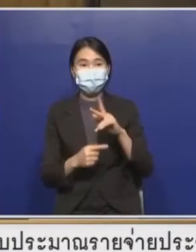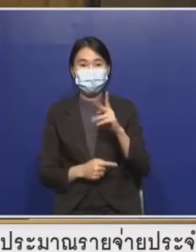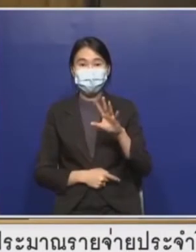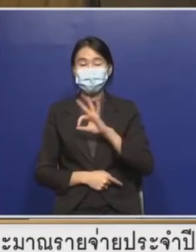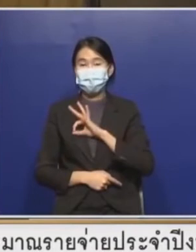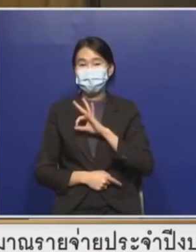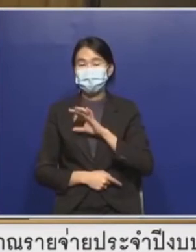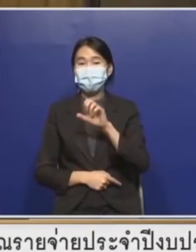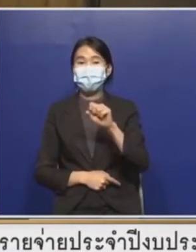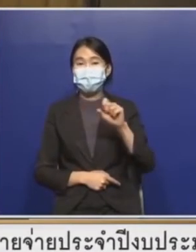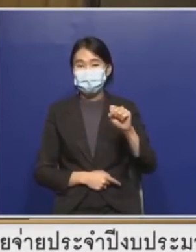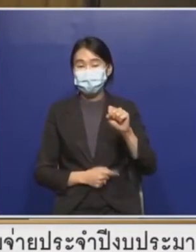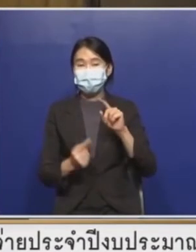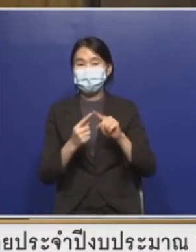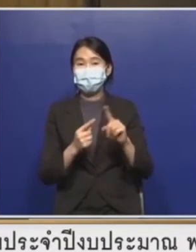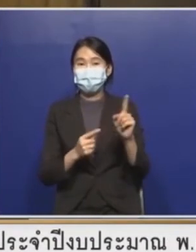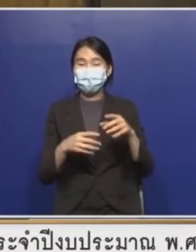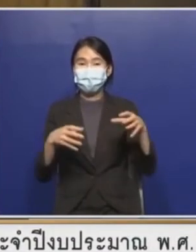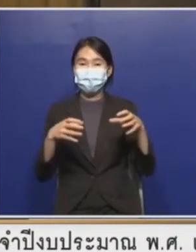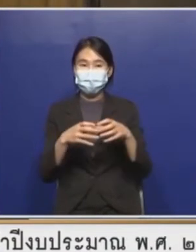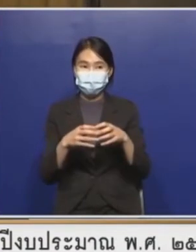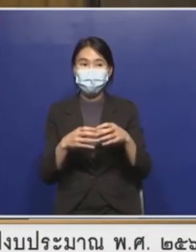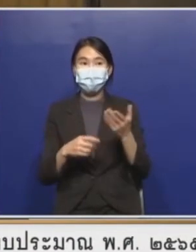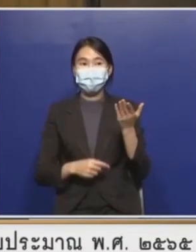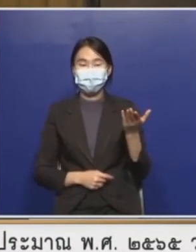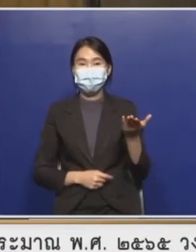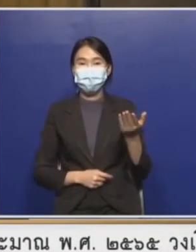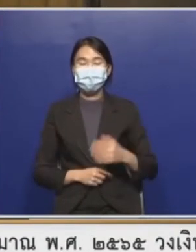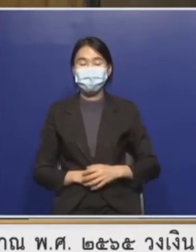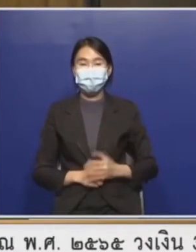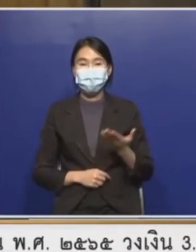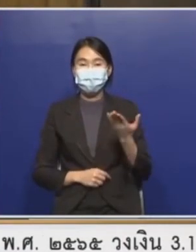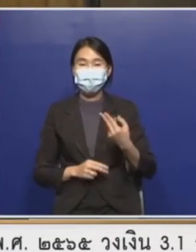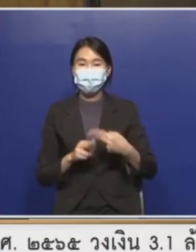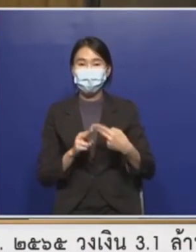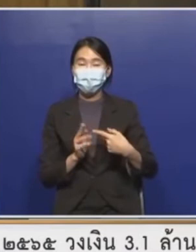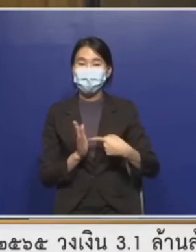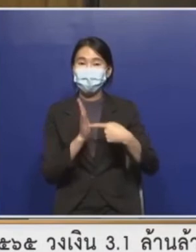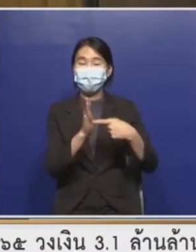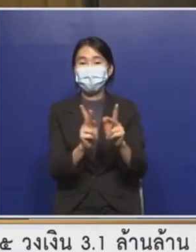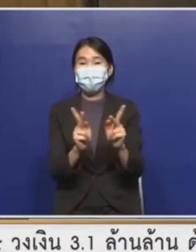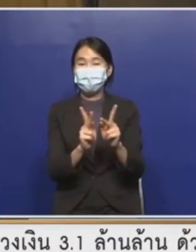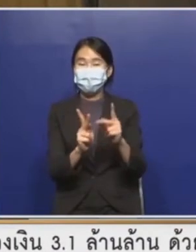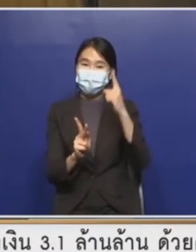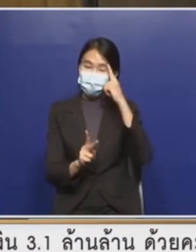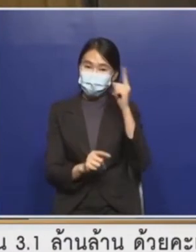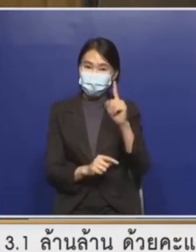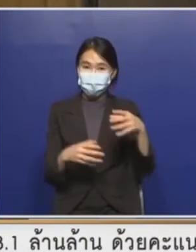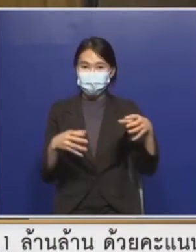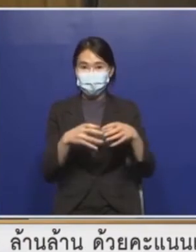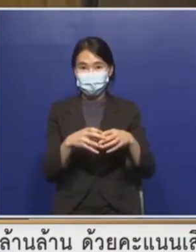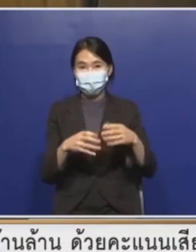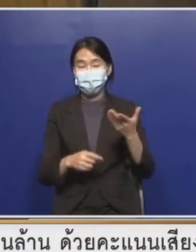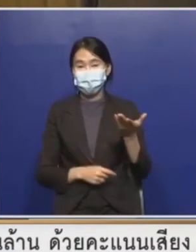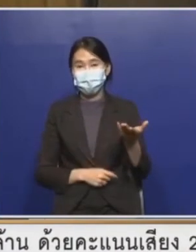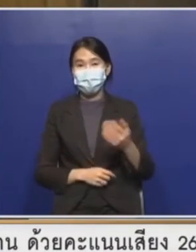ภาผู้แทนราษฎรบัญชีรายชื่อพรรครวมพลังประชาชาติไทยครับขอเสนอรายชื่อกรรมาธิการในสัดส่วนของพรรครวมพลังประชา